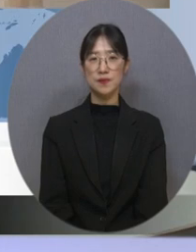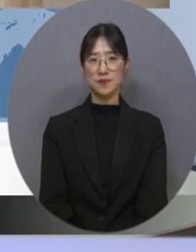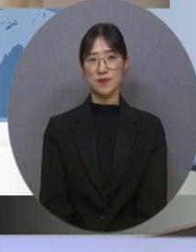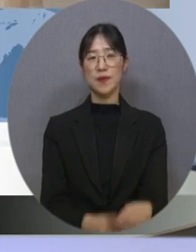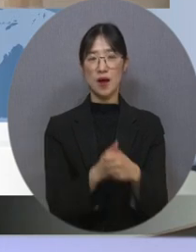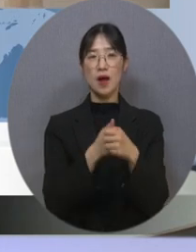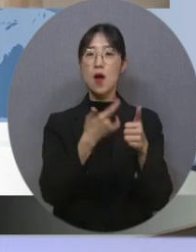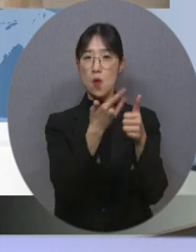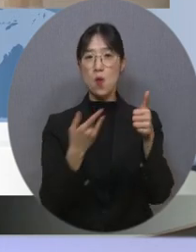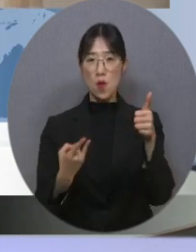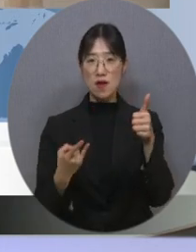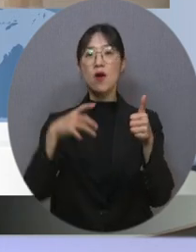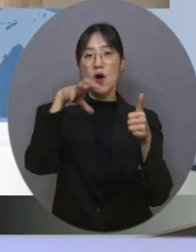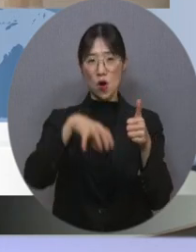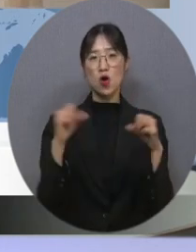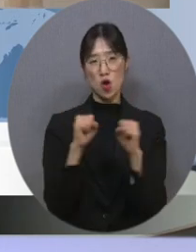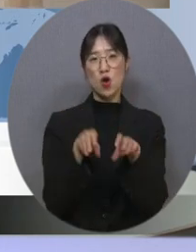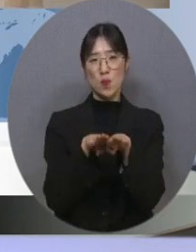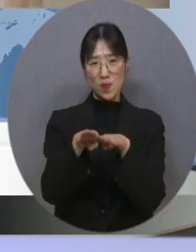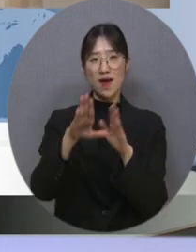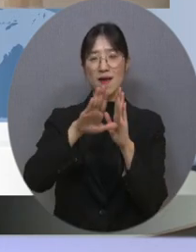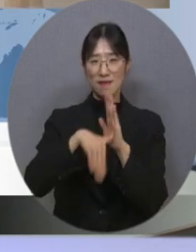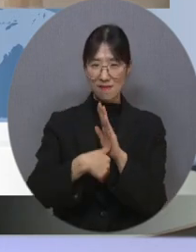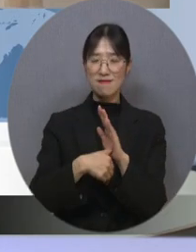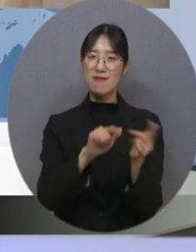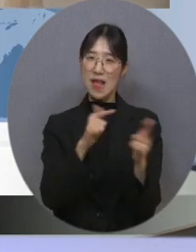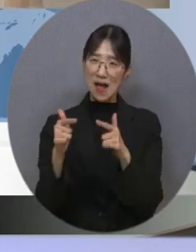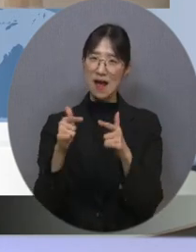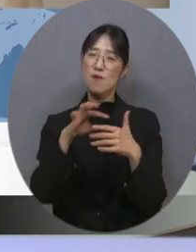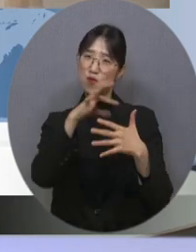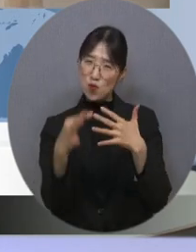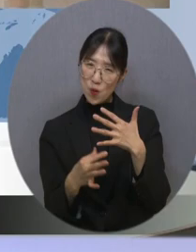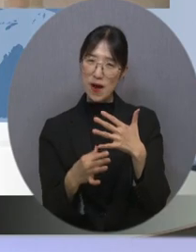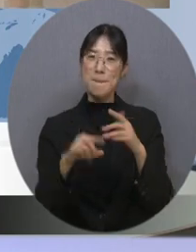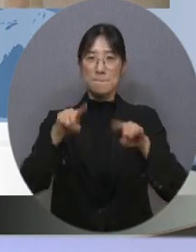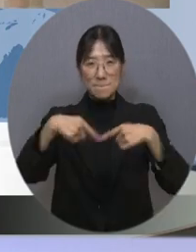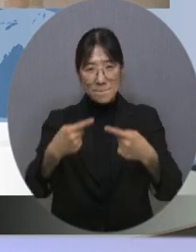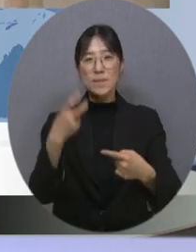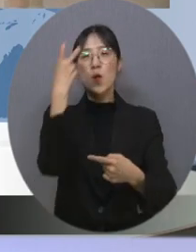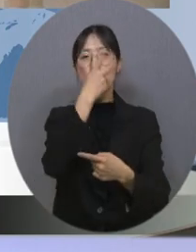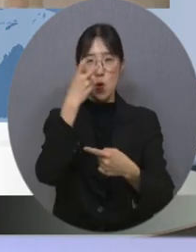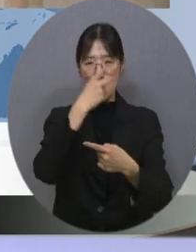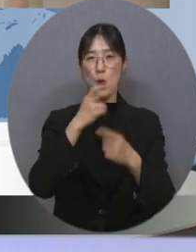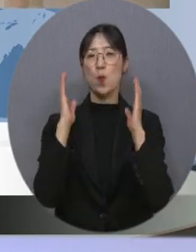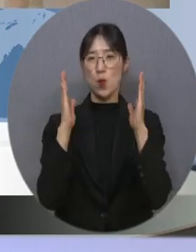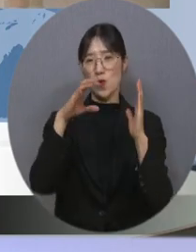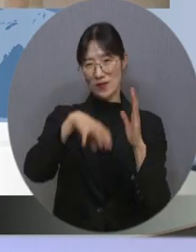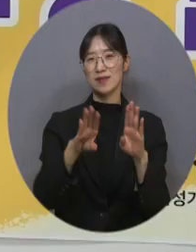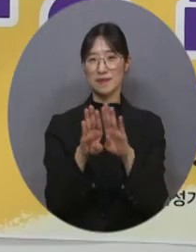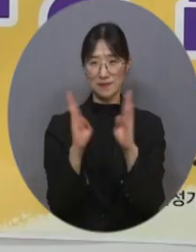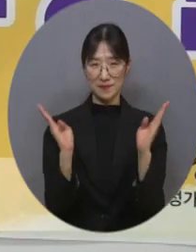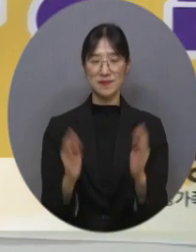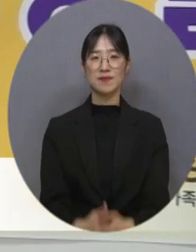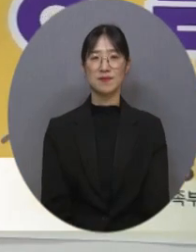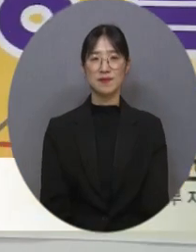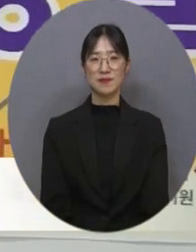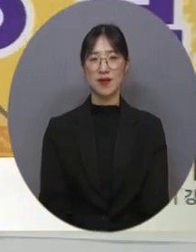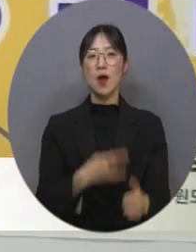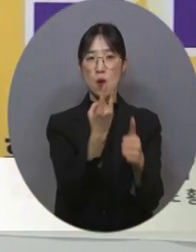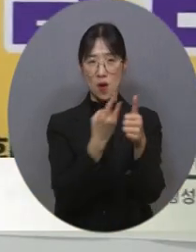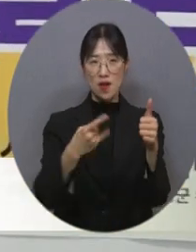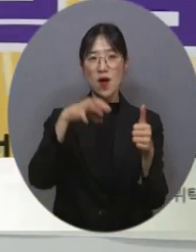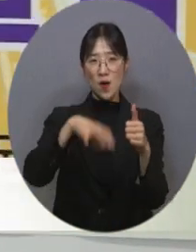강원도 횡성군에서 겨울방학 기간 다양한 프로그램을 만날 수 있는 돌봄 교실이 열렸습니다.